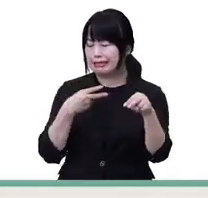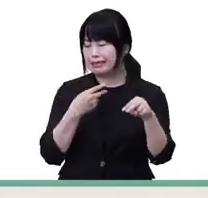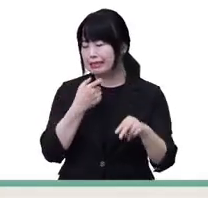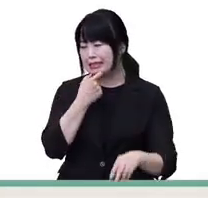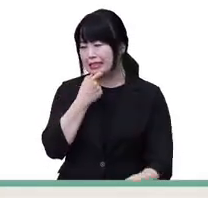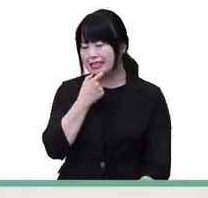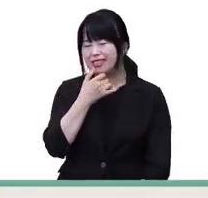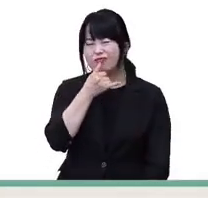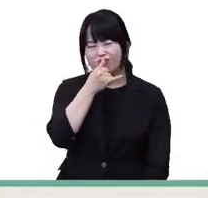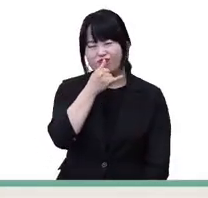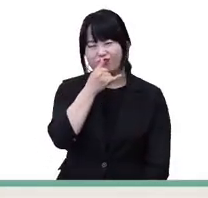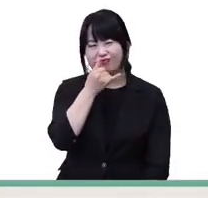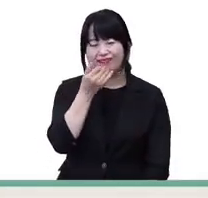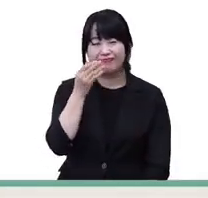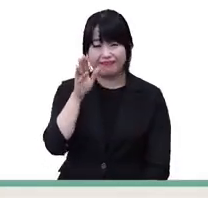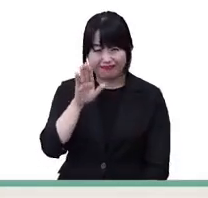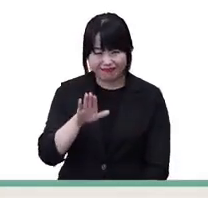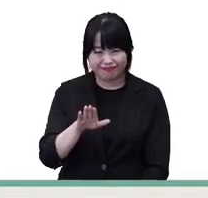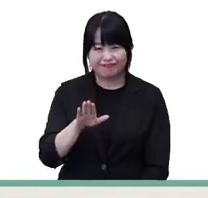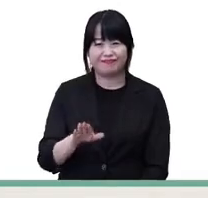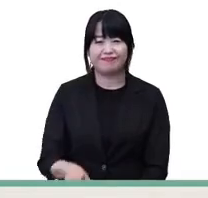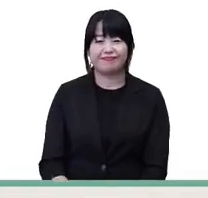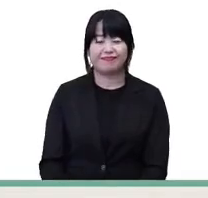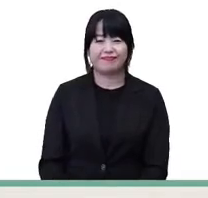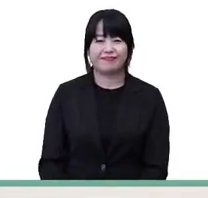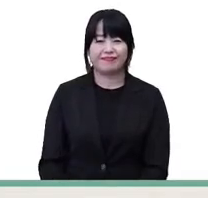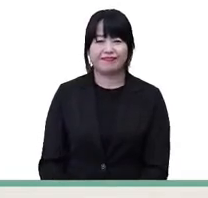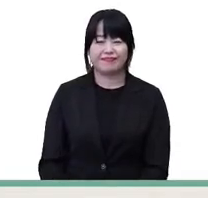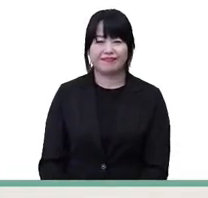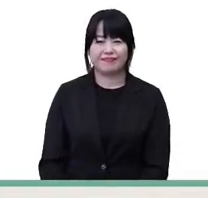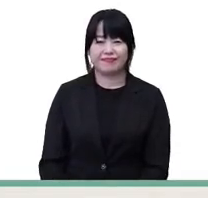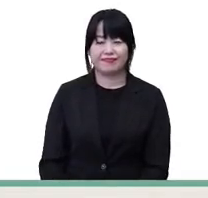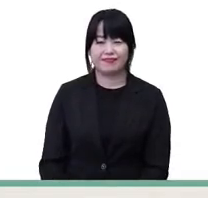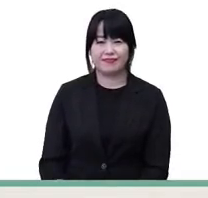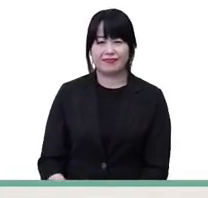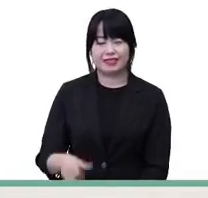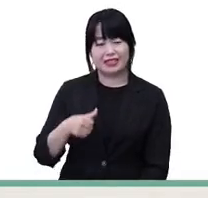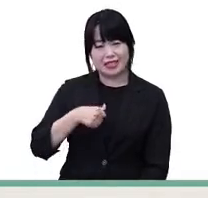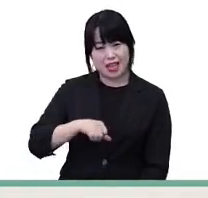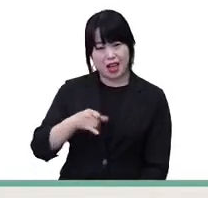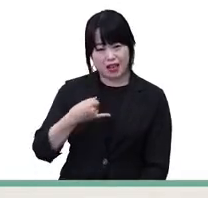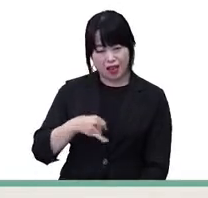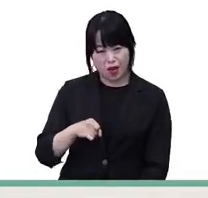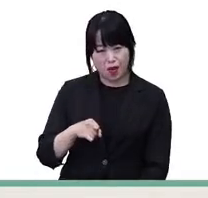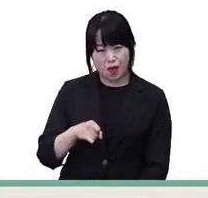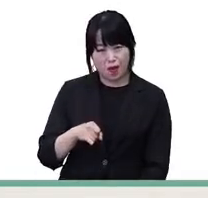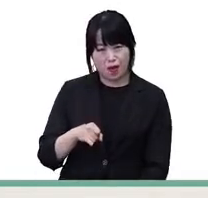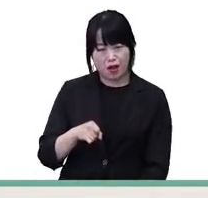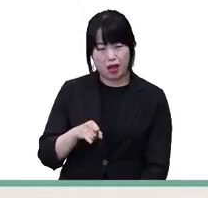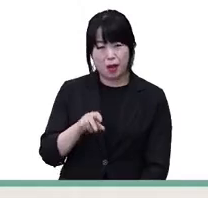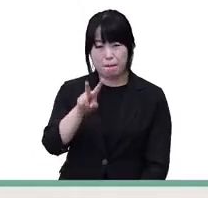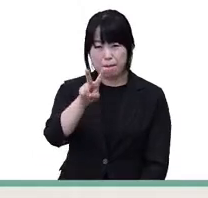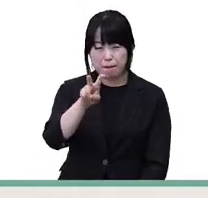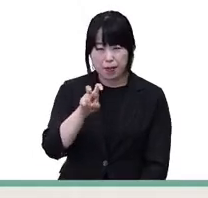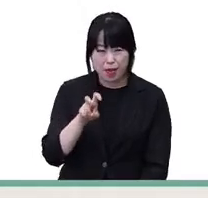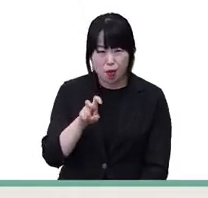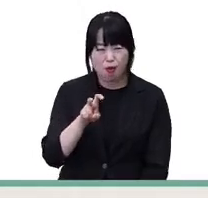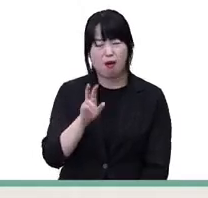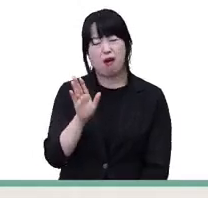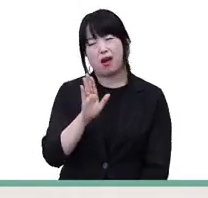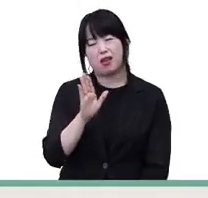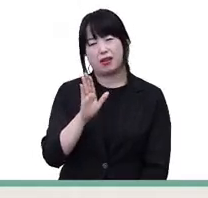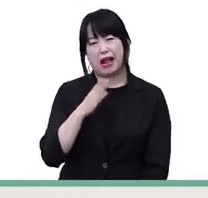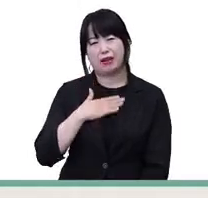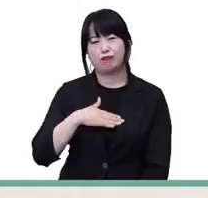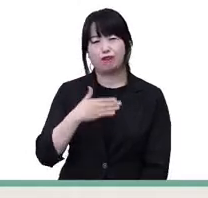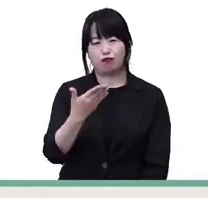싫을 마음이 들 수도 있지만, 그게 그 아이 자체를 미워한다라는 건